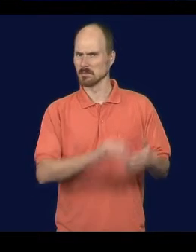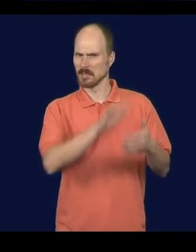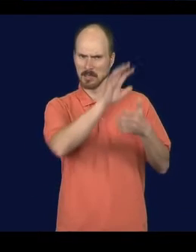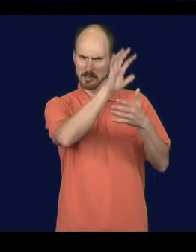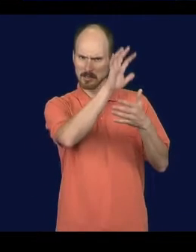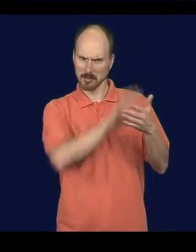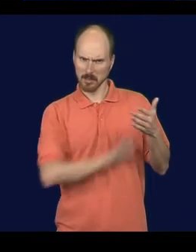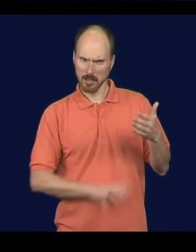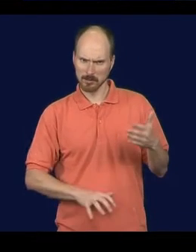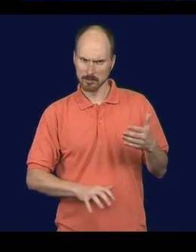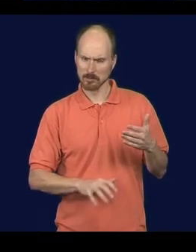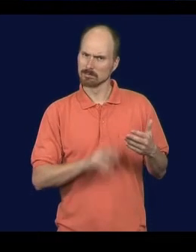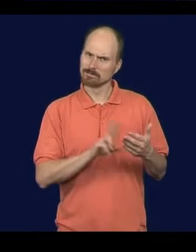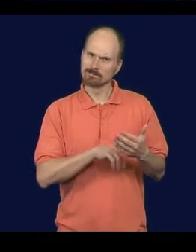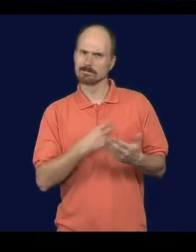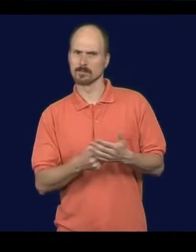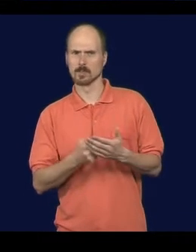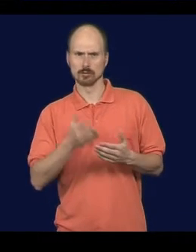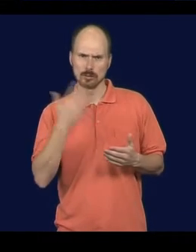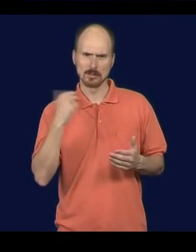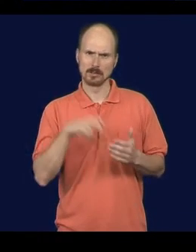z Kinectu.